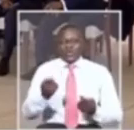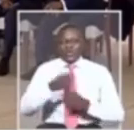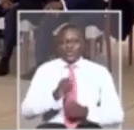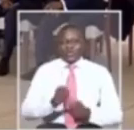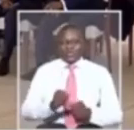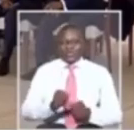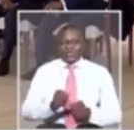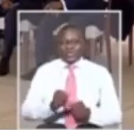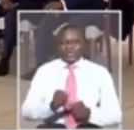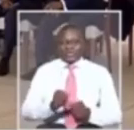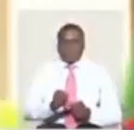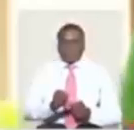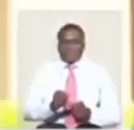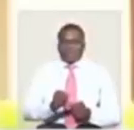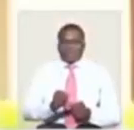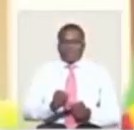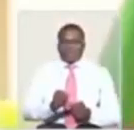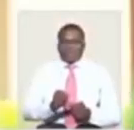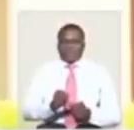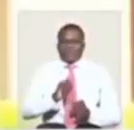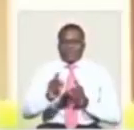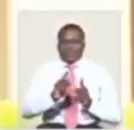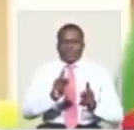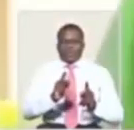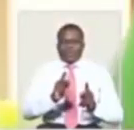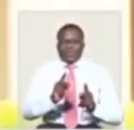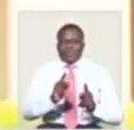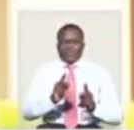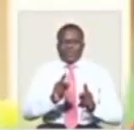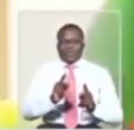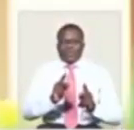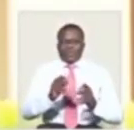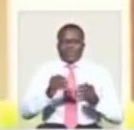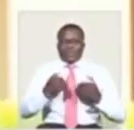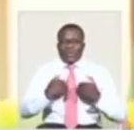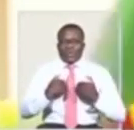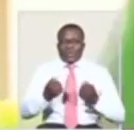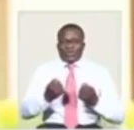à cette période-là ne sont plus de ce monde. Donc je pense que aujourd'hui,